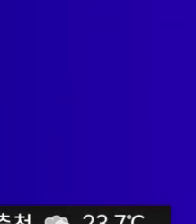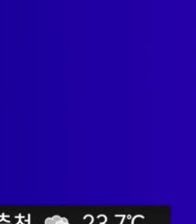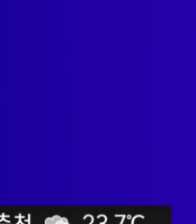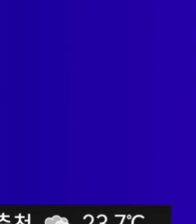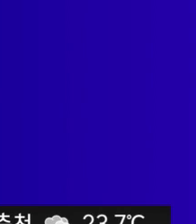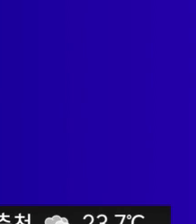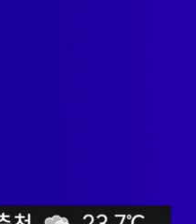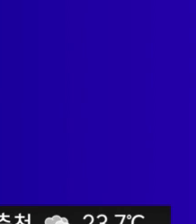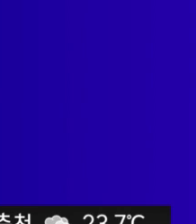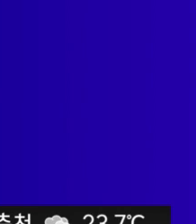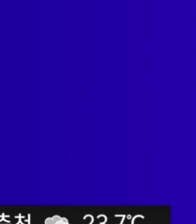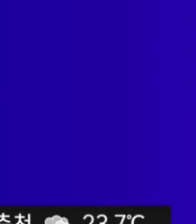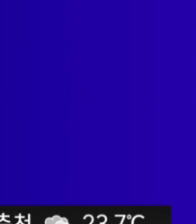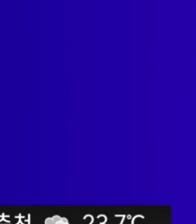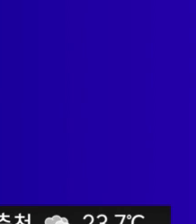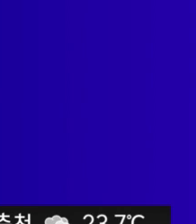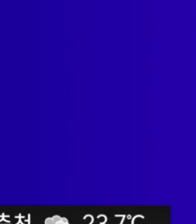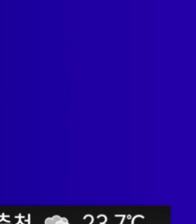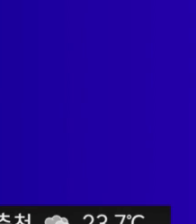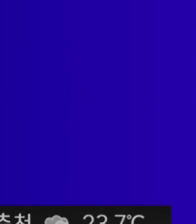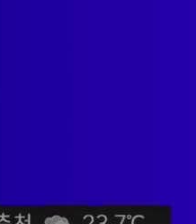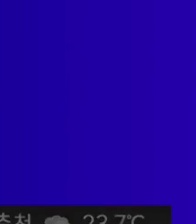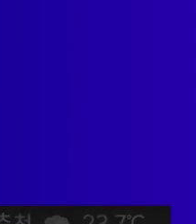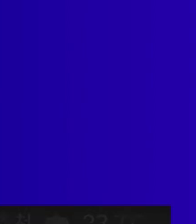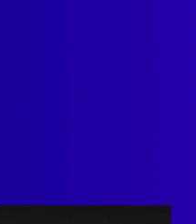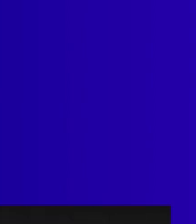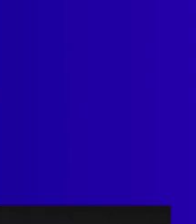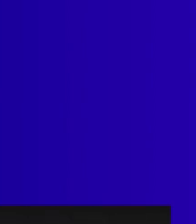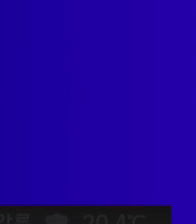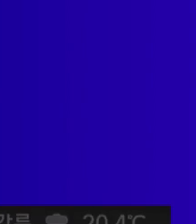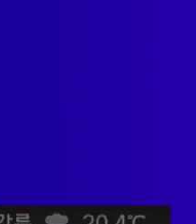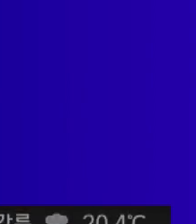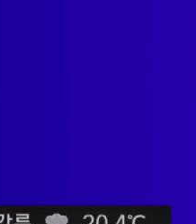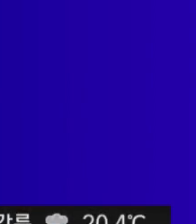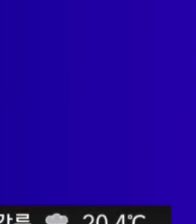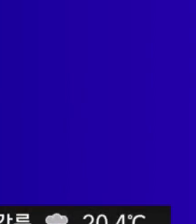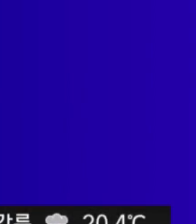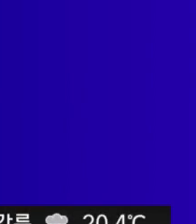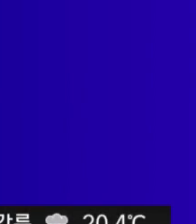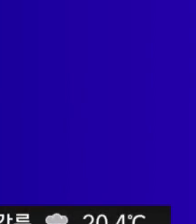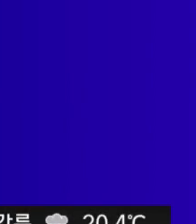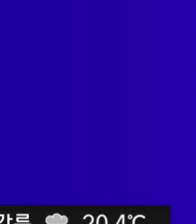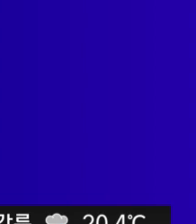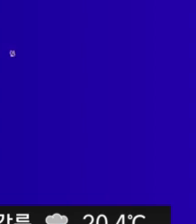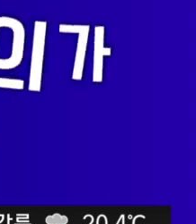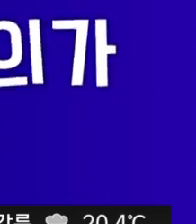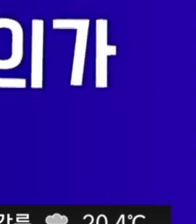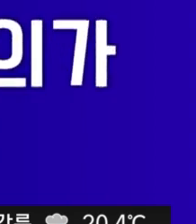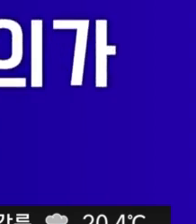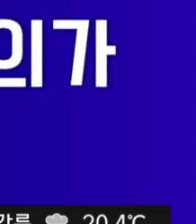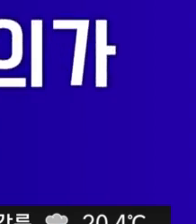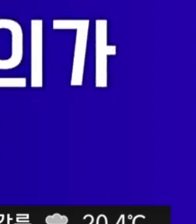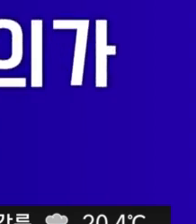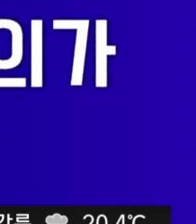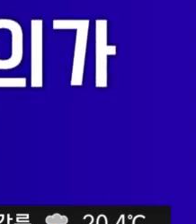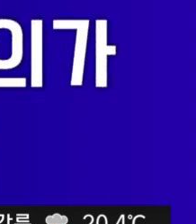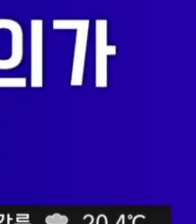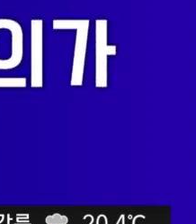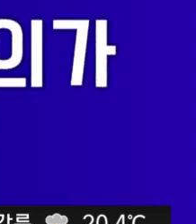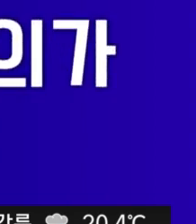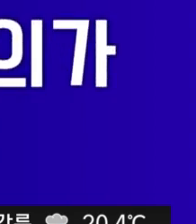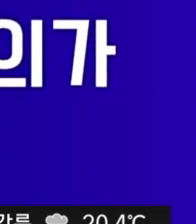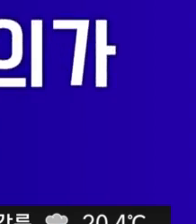전 대표도 전당대회 참여하게 하자 쪽이 세요 아무튼 저는 뭐 그것도 강하다고 봅니다 물론 현대는